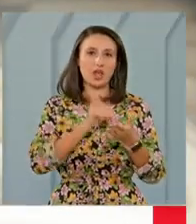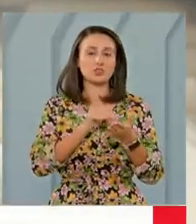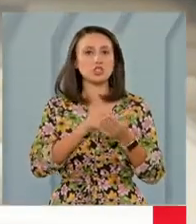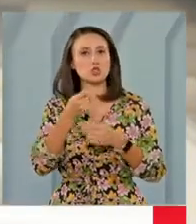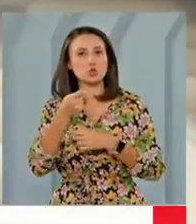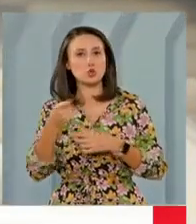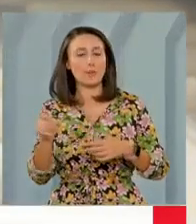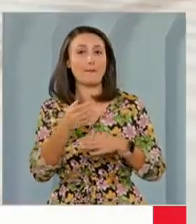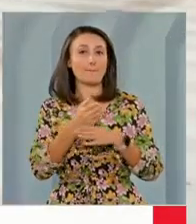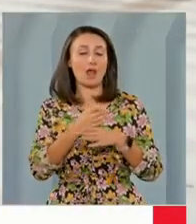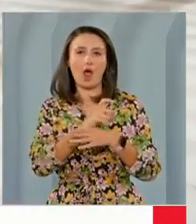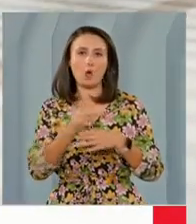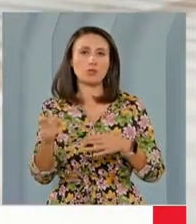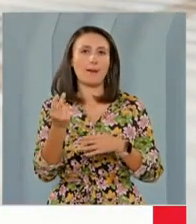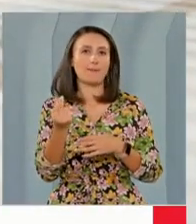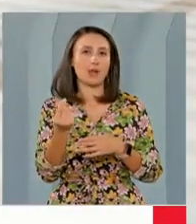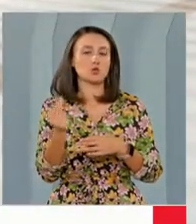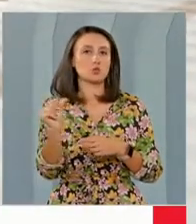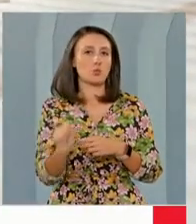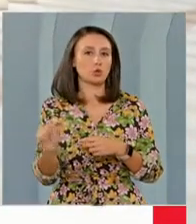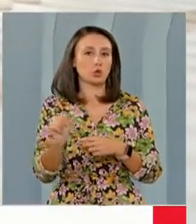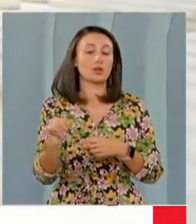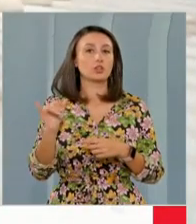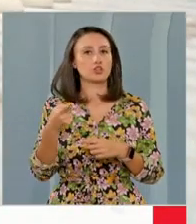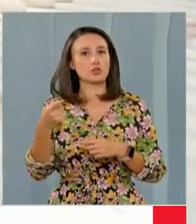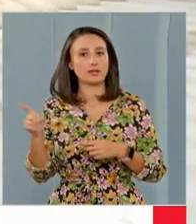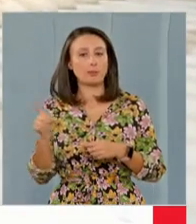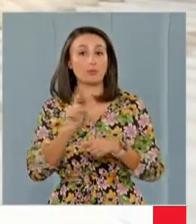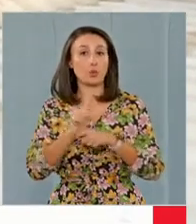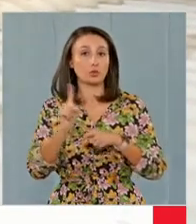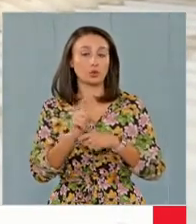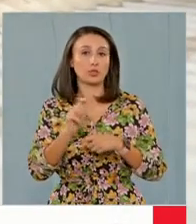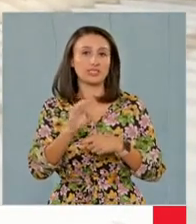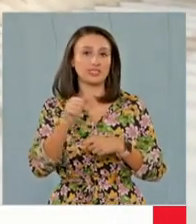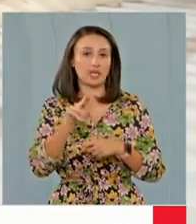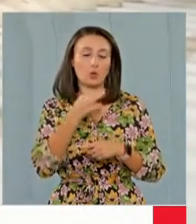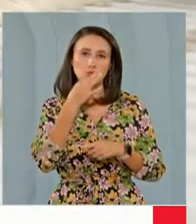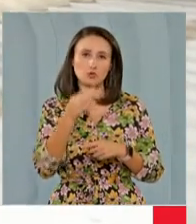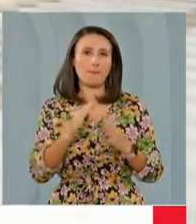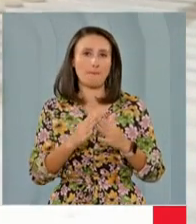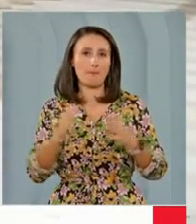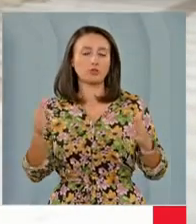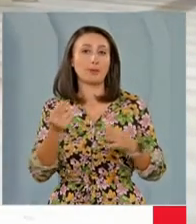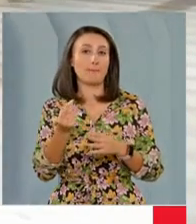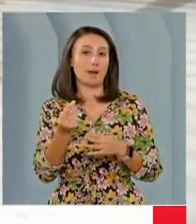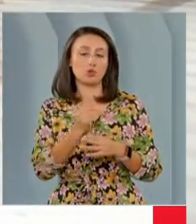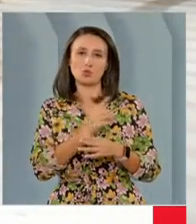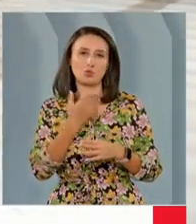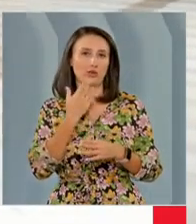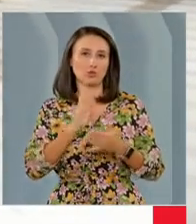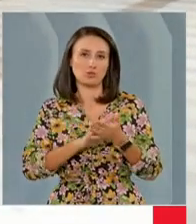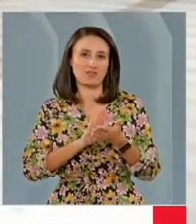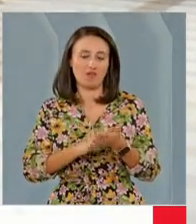să scumpească pâinea din cauza prețului motorinei Deci cealaltă parte producătorii de grâne spuneau că o majorare a prețului nu este